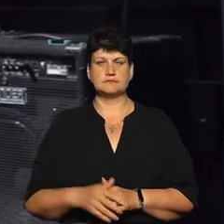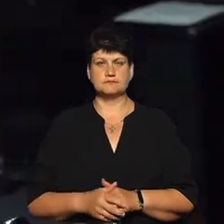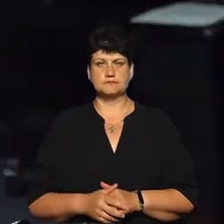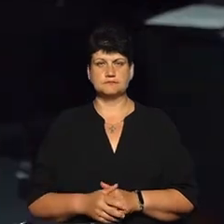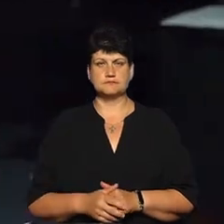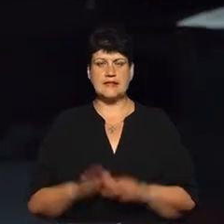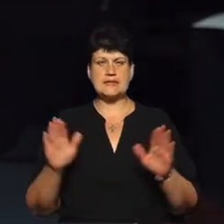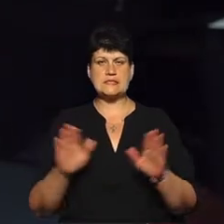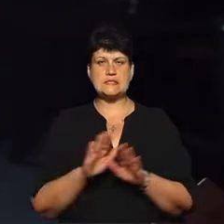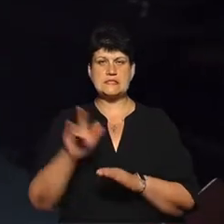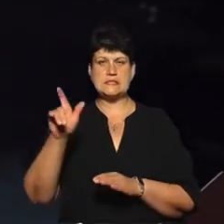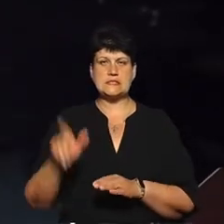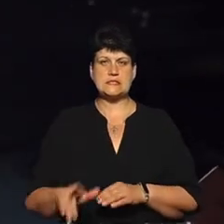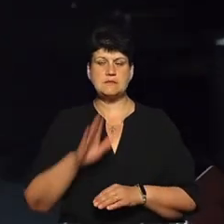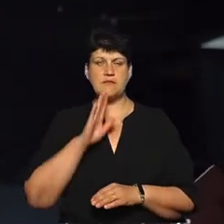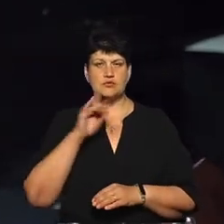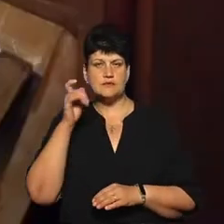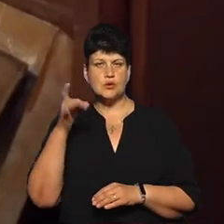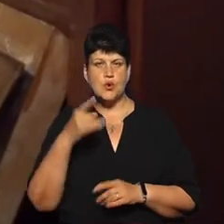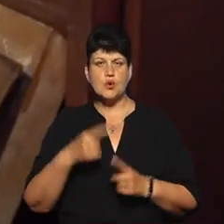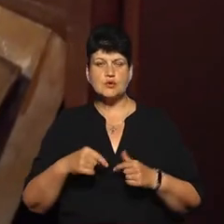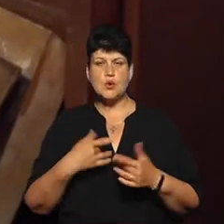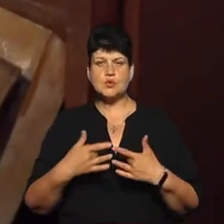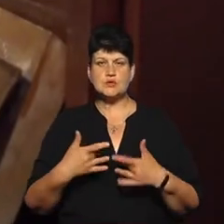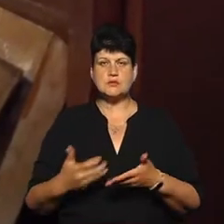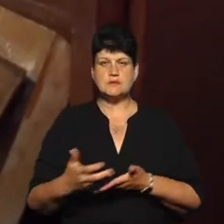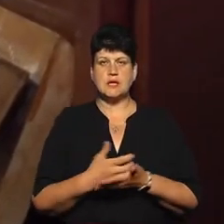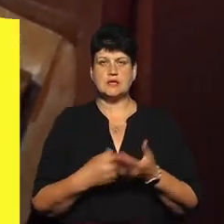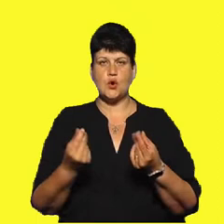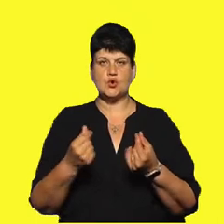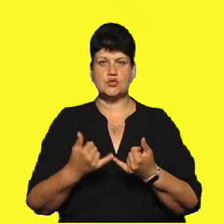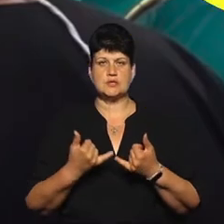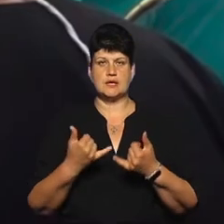Співачка з Чортківщини організовує концерт, щоб зібрати гроші для ЗСУ.